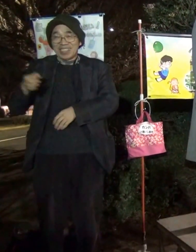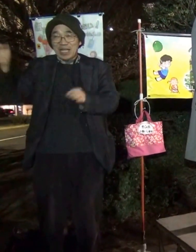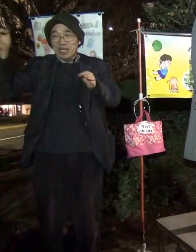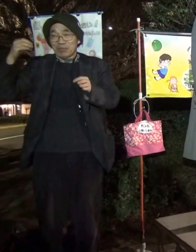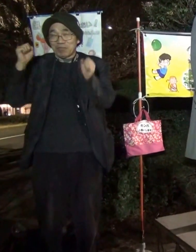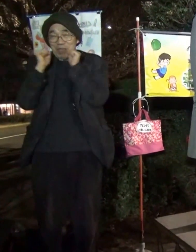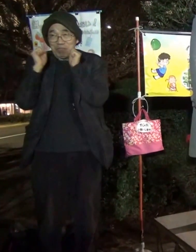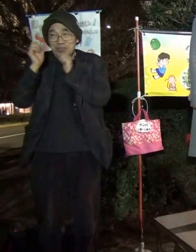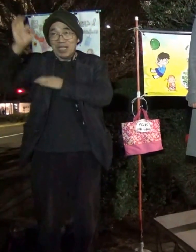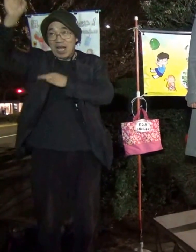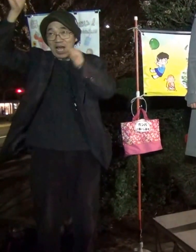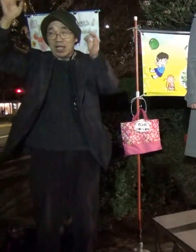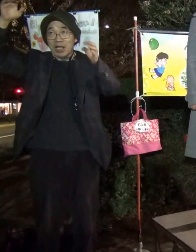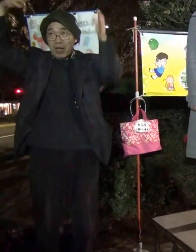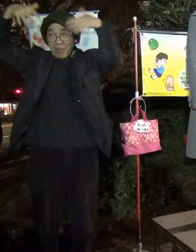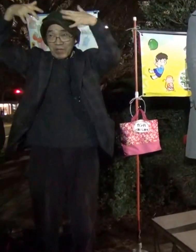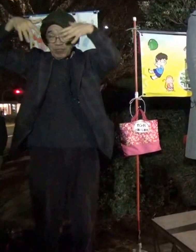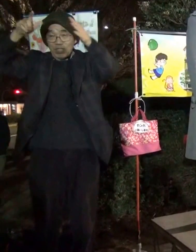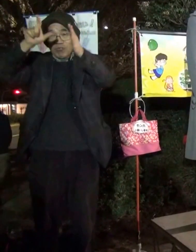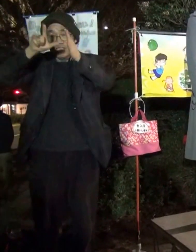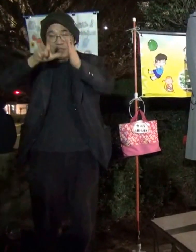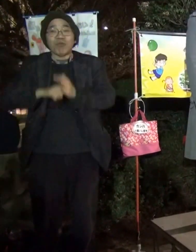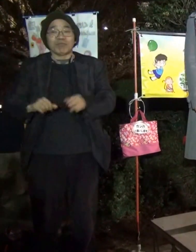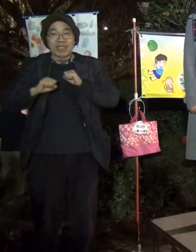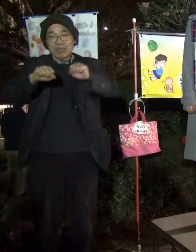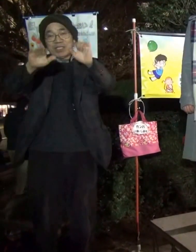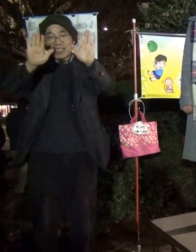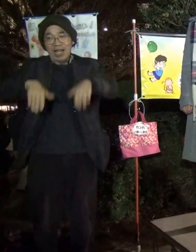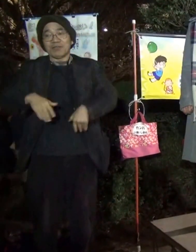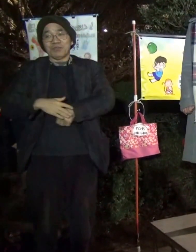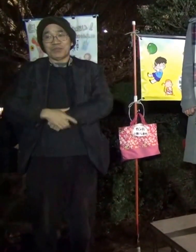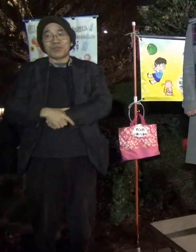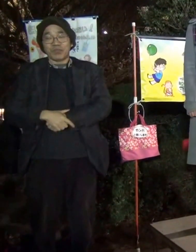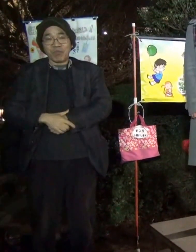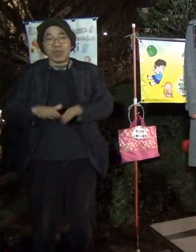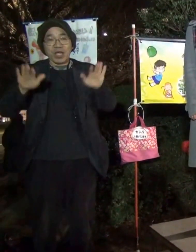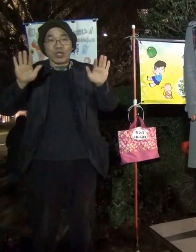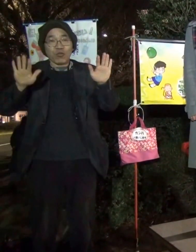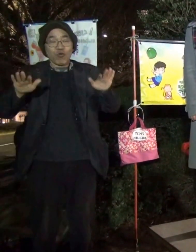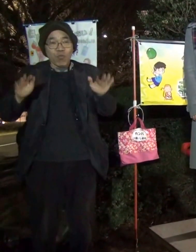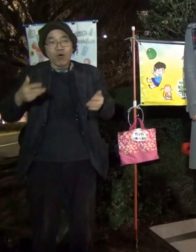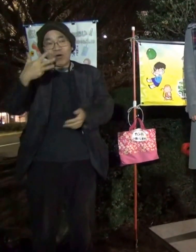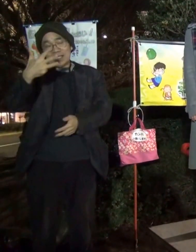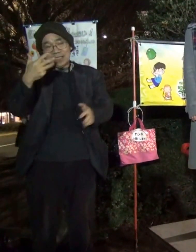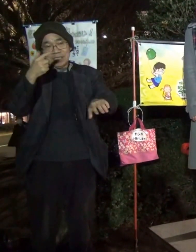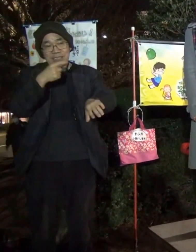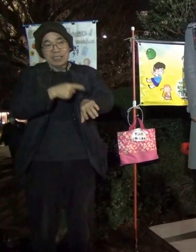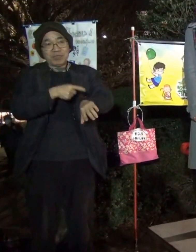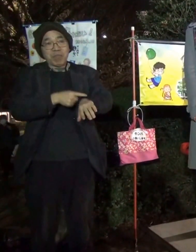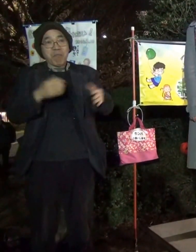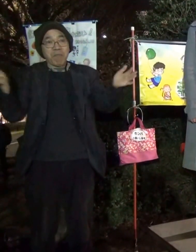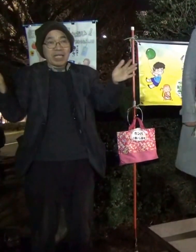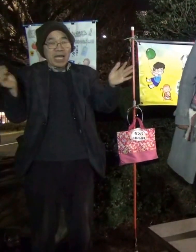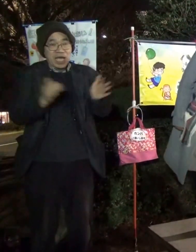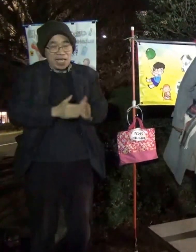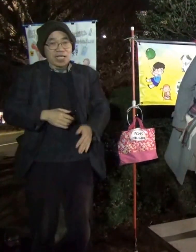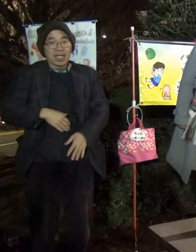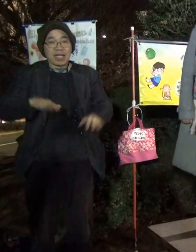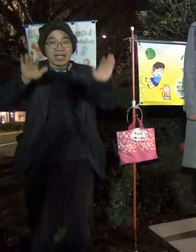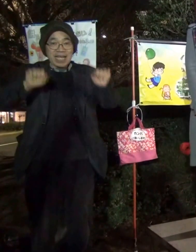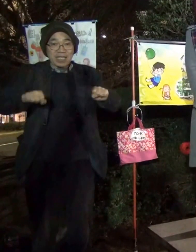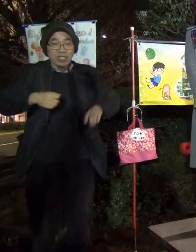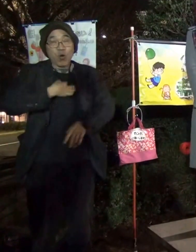けは、ね、休まないっていう、はい、ですので、今日も8時まで皆さんと元気に声を上げます。どうぞよろしくお願いします